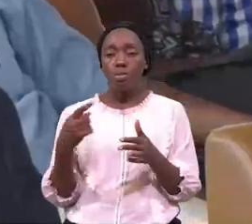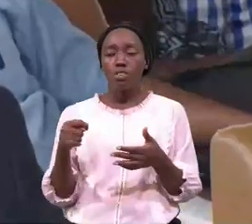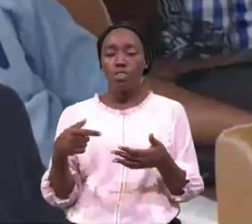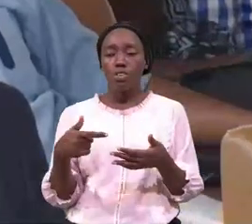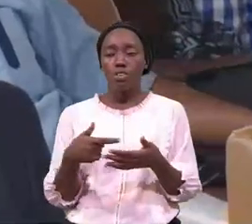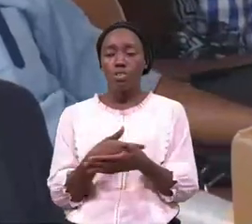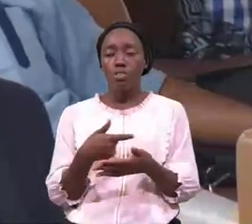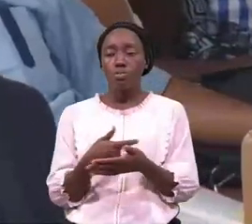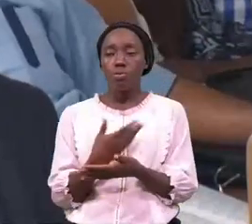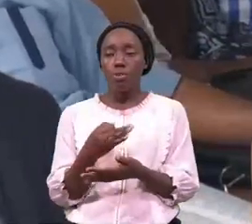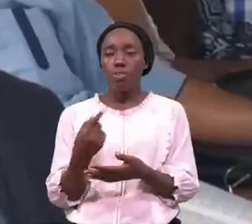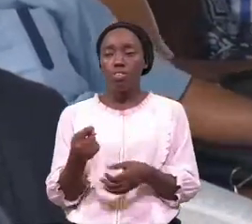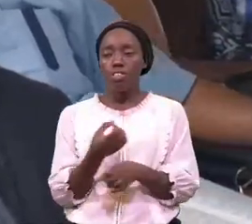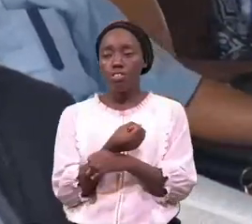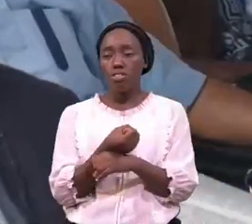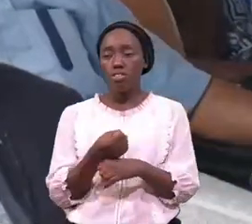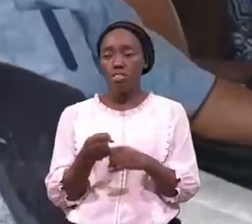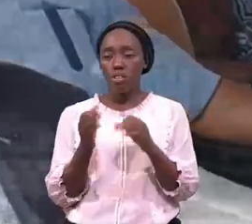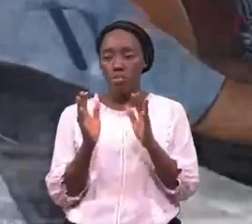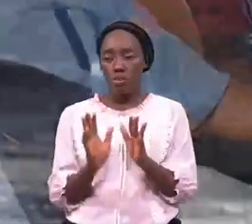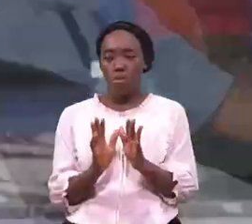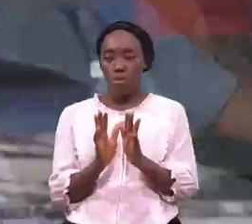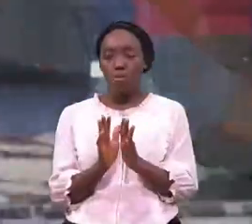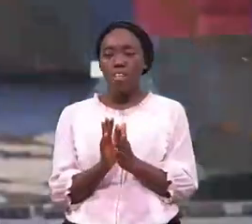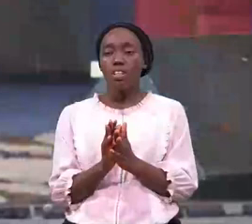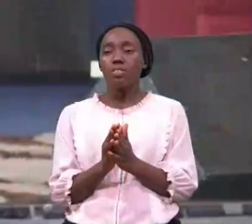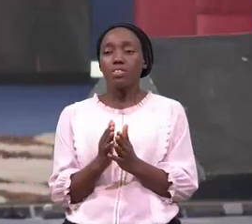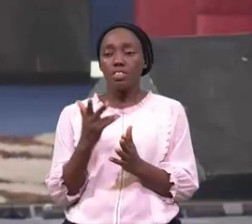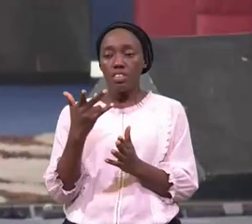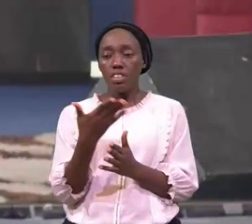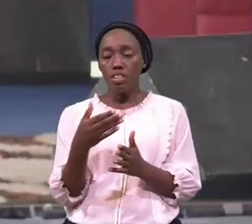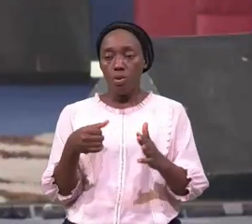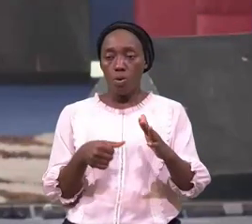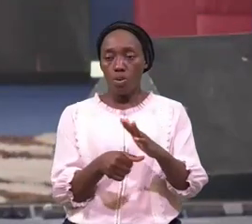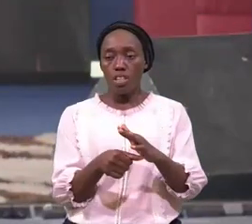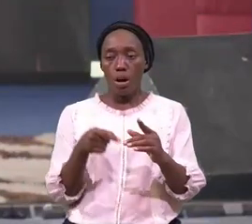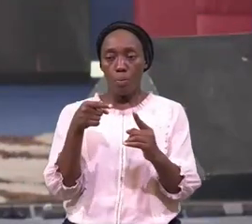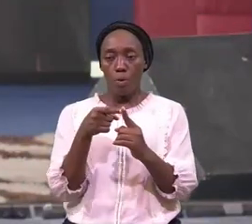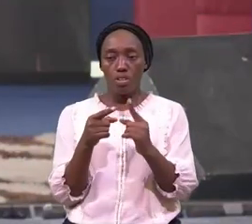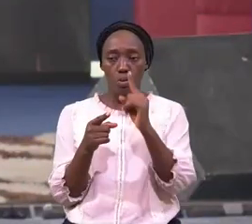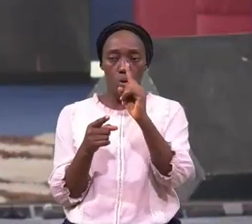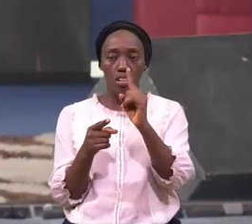La commission est le but de l'évangile du Sauveur. Il y a trois éléments ici.